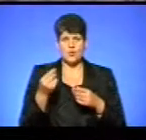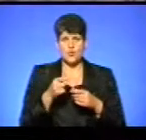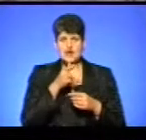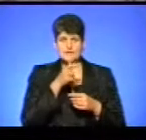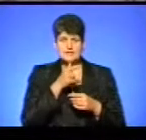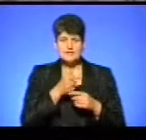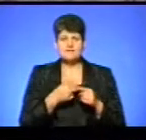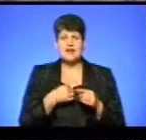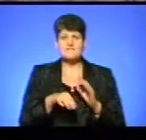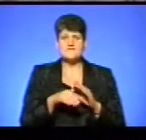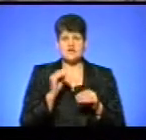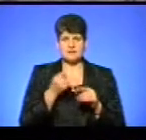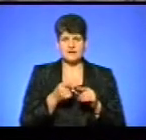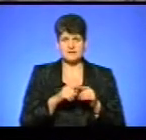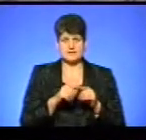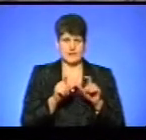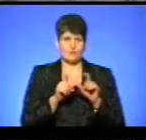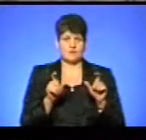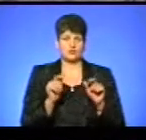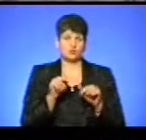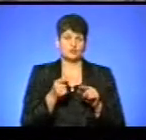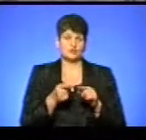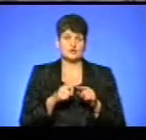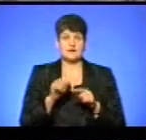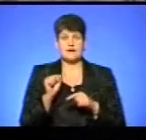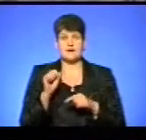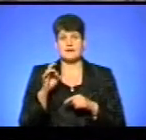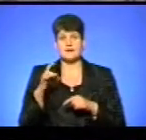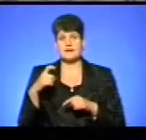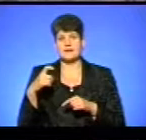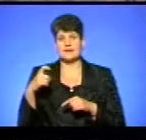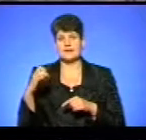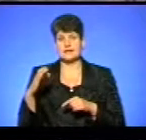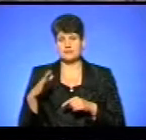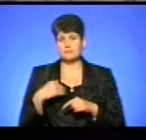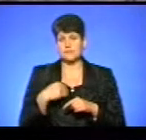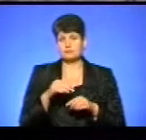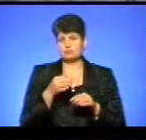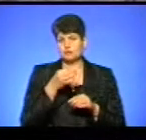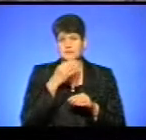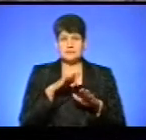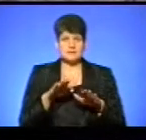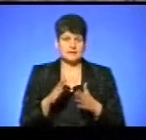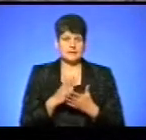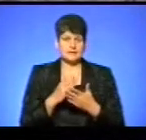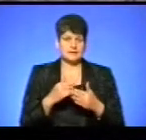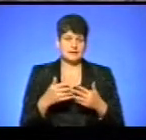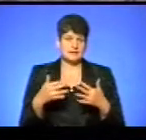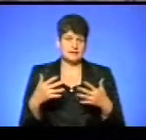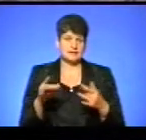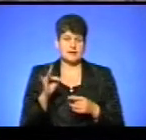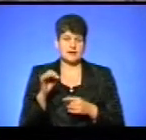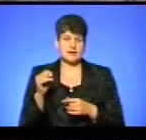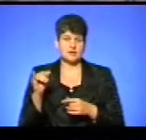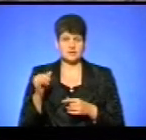вибрав цей об'єкт, тому що це архів. Мені подобаються місця там, де знаходяться різні речі. І,